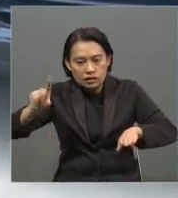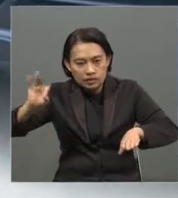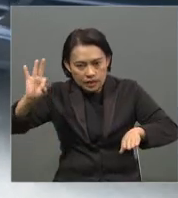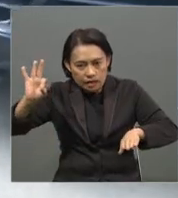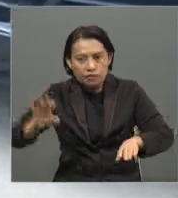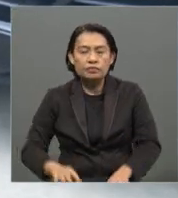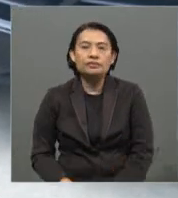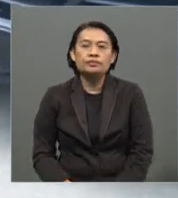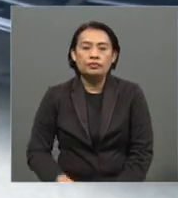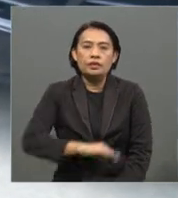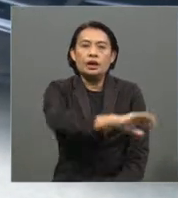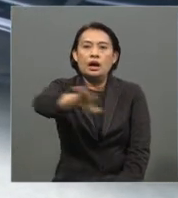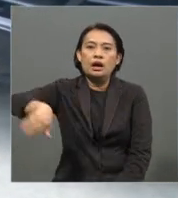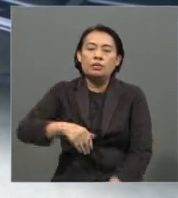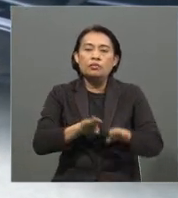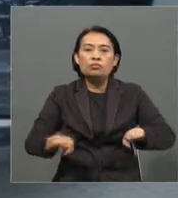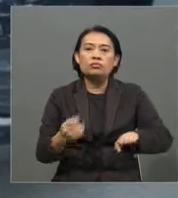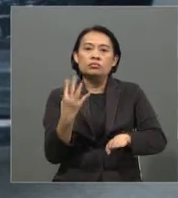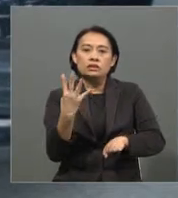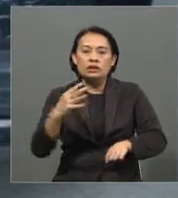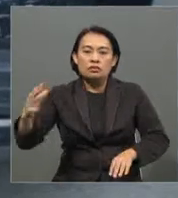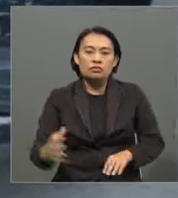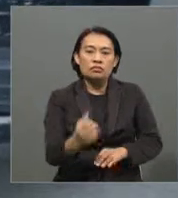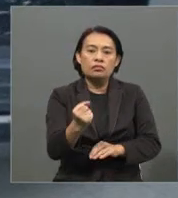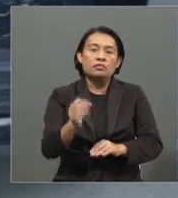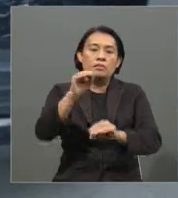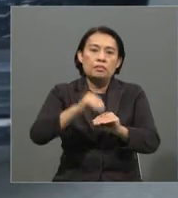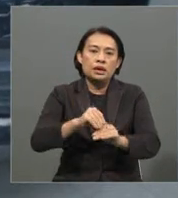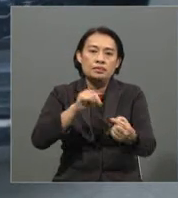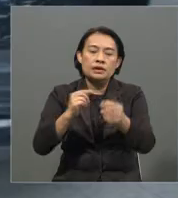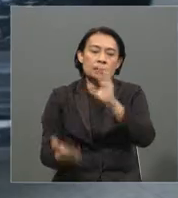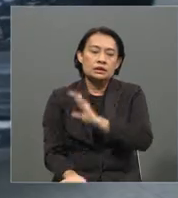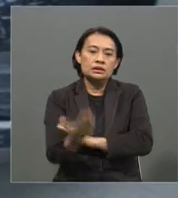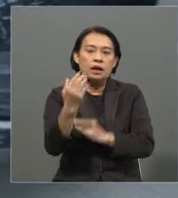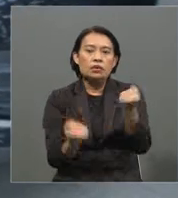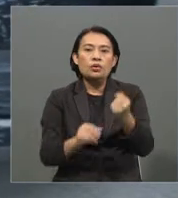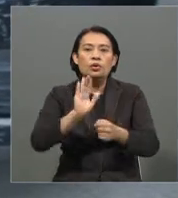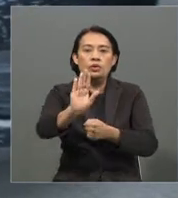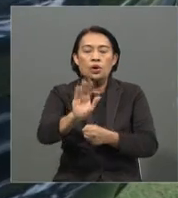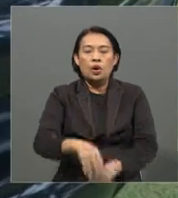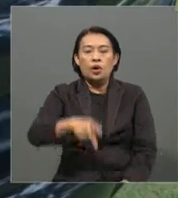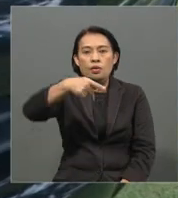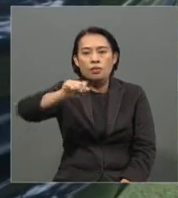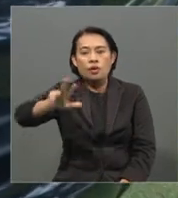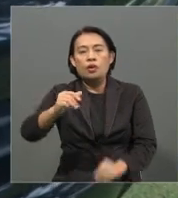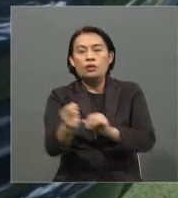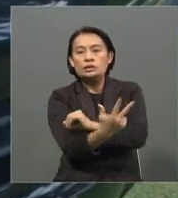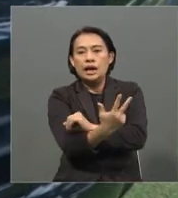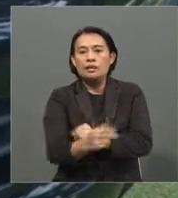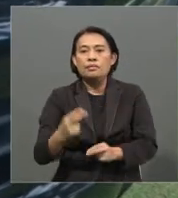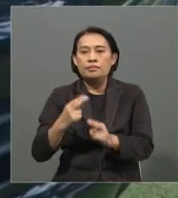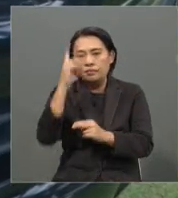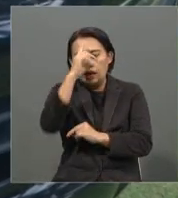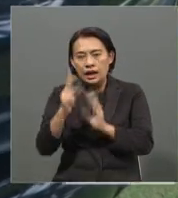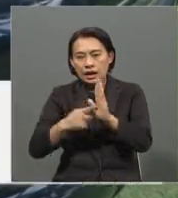คันในจำนวนนี้นะครับมี 4คันที่เพิ่งยึดเพิ่มเติมเข้ามาเมื่อเช้านะครับซึ่งเป็นรถของบอส PAเนี่ย 3คันเป็นรถของคุณกันเนี่ยอีก